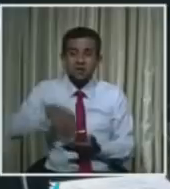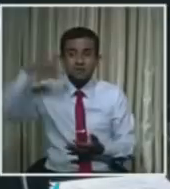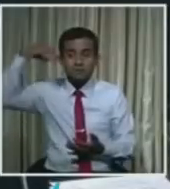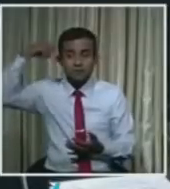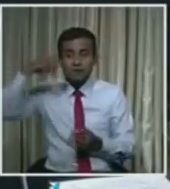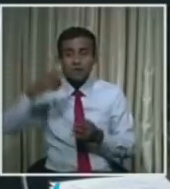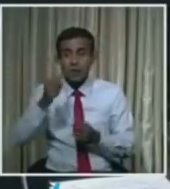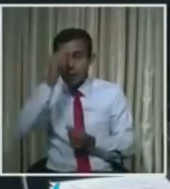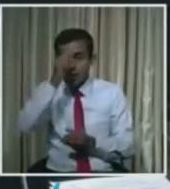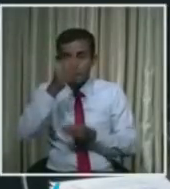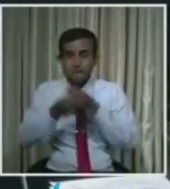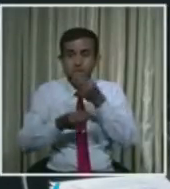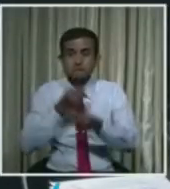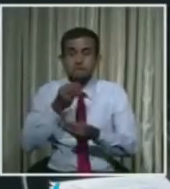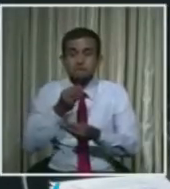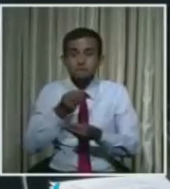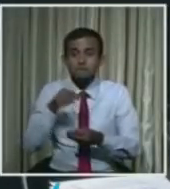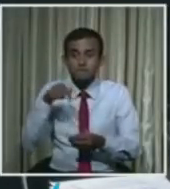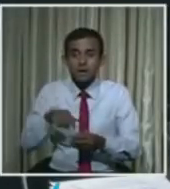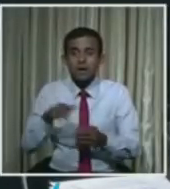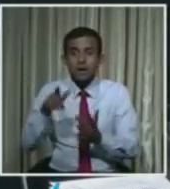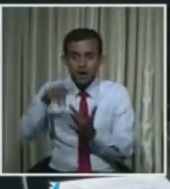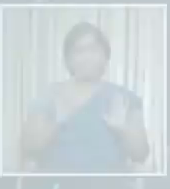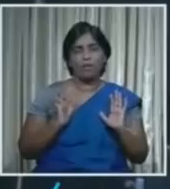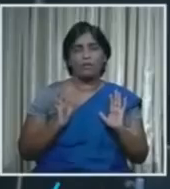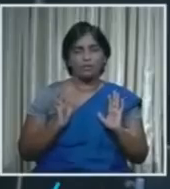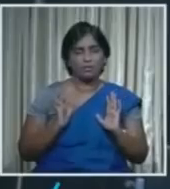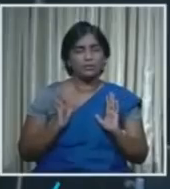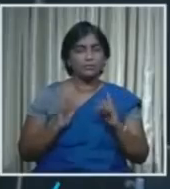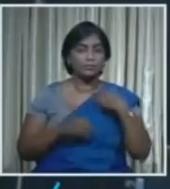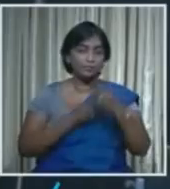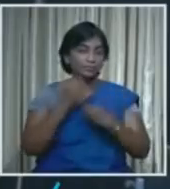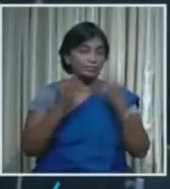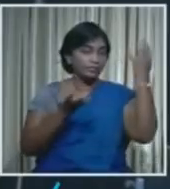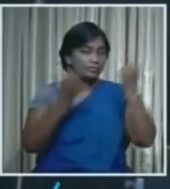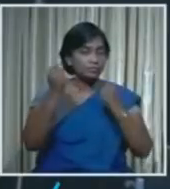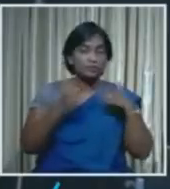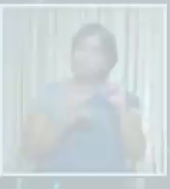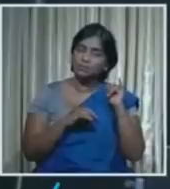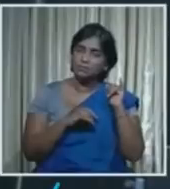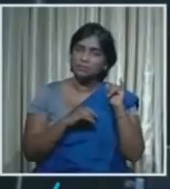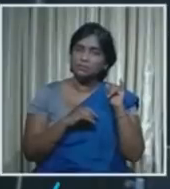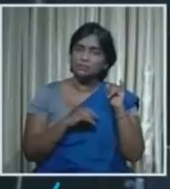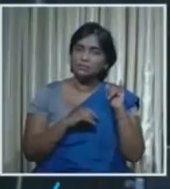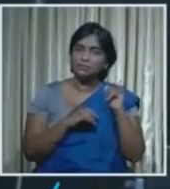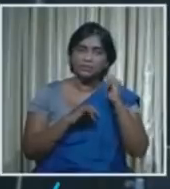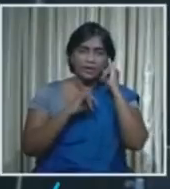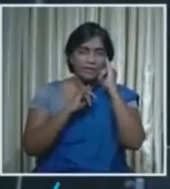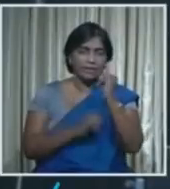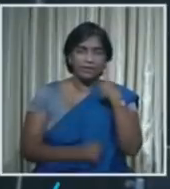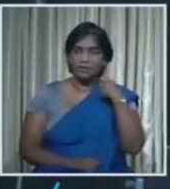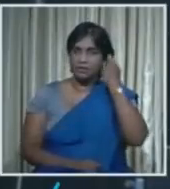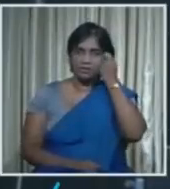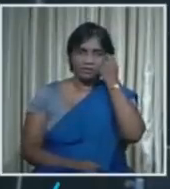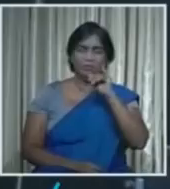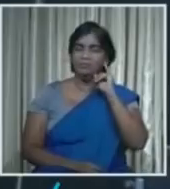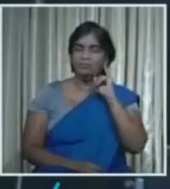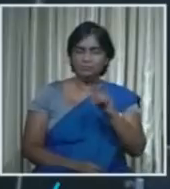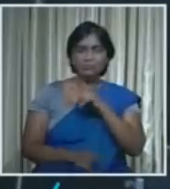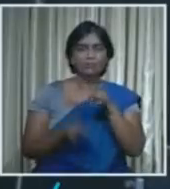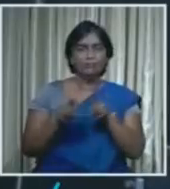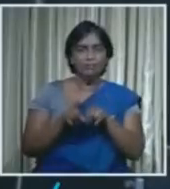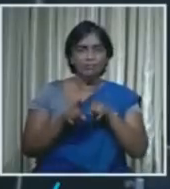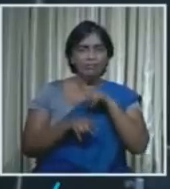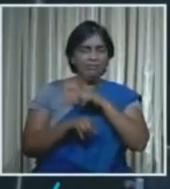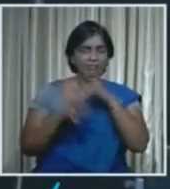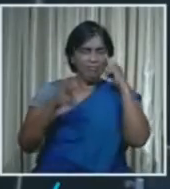මාෆියාව. ඒ විදිහේ විදුලි මාෆියාවකට ආරාධනා කර ගැනීමද මේ තියෙන්නේ. ආයෝජන පිළිබඳ අපි බියක්වත් වැරදි අදහසක්වත් මේ ප්‍රකාශ කරන්න නරකයි. මේ